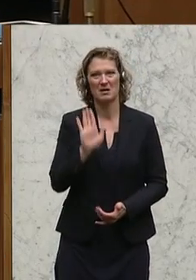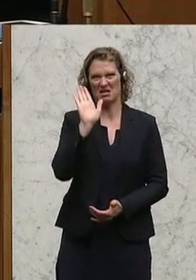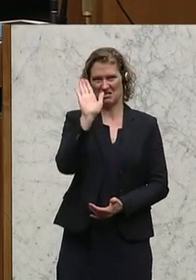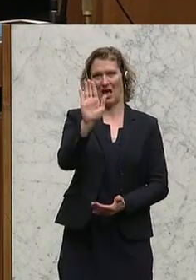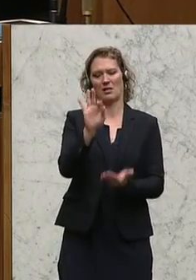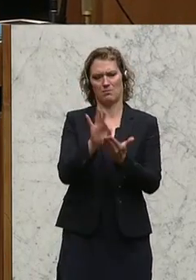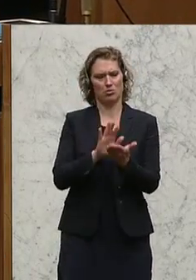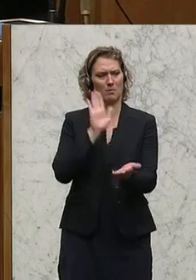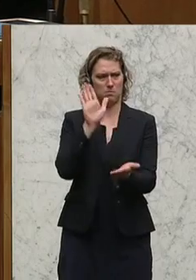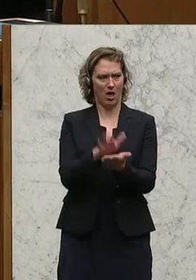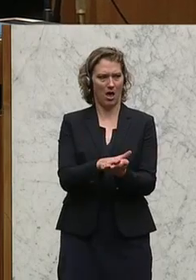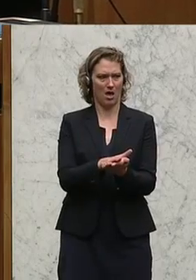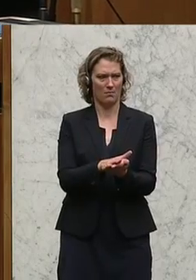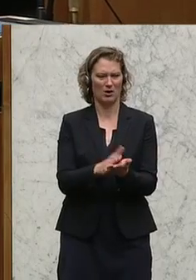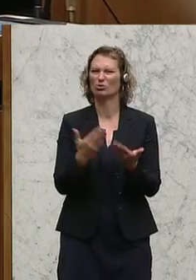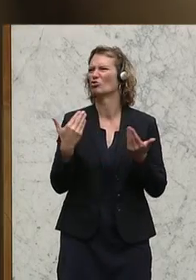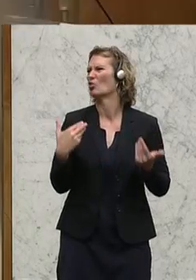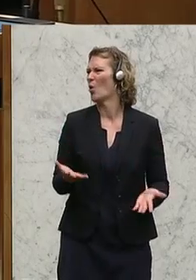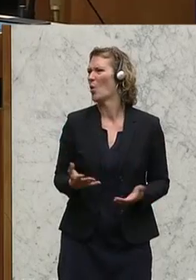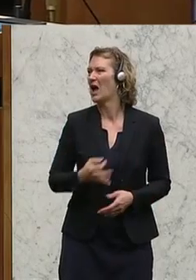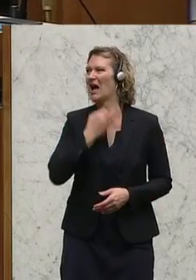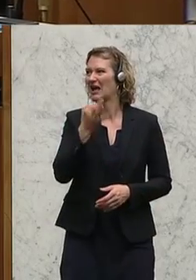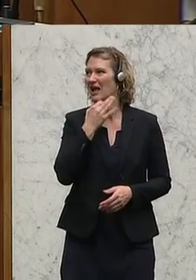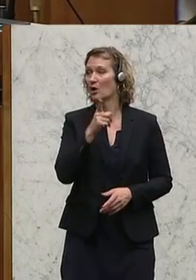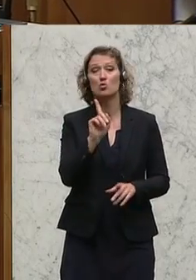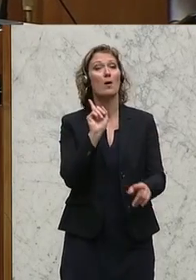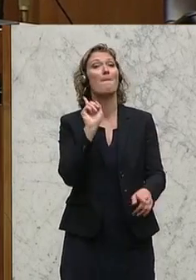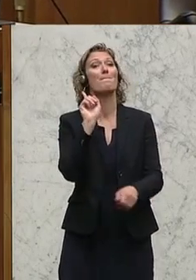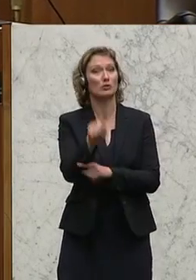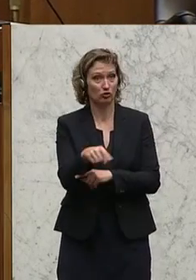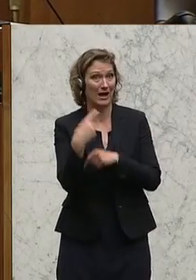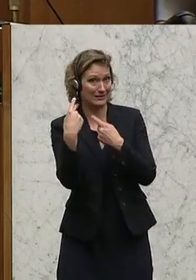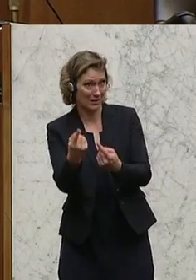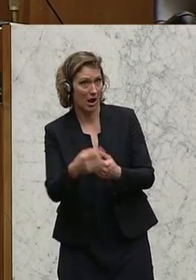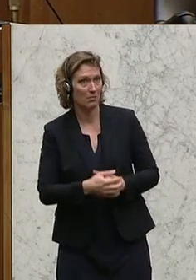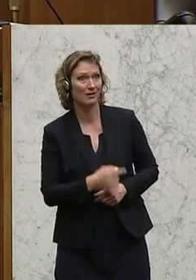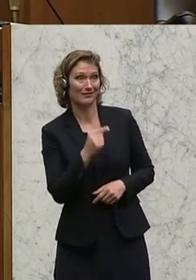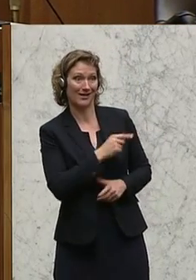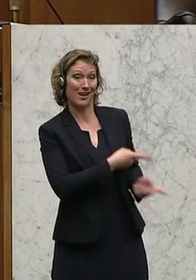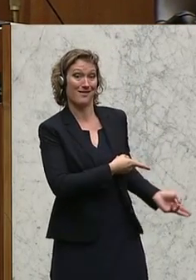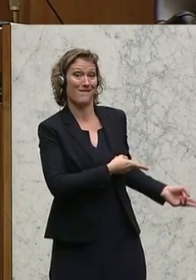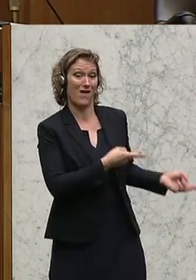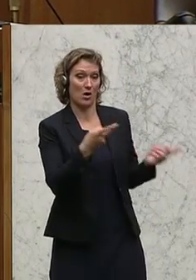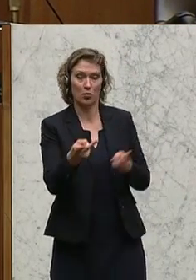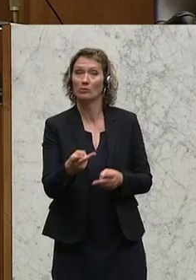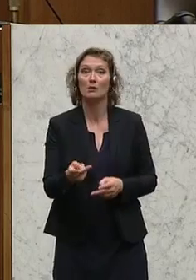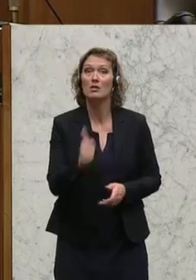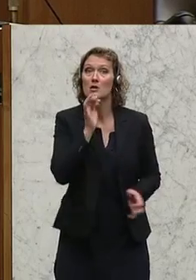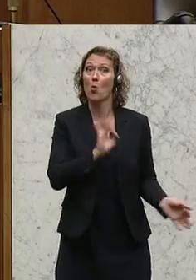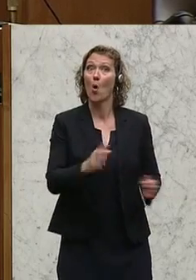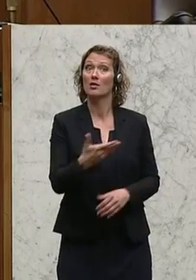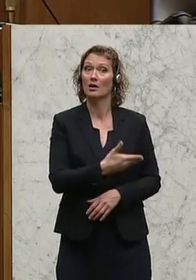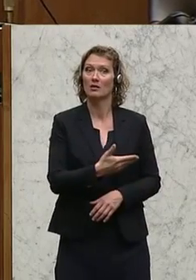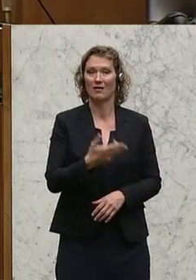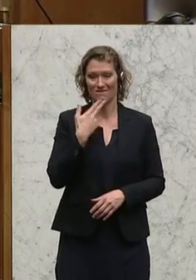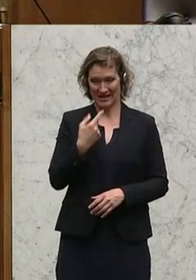Ihren Punkten. Es ist einfach so, wenn Sie etwas bestellen, und derjenige, der es Ihnen zu liefern hat, liefert Ihnen nicht ordentlich,